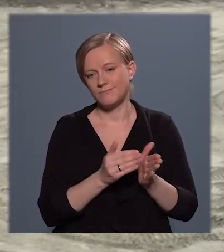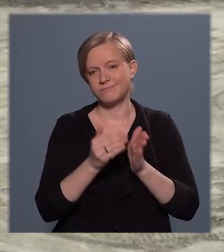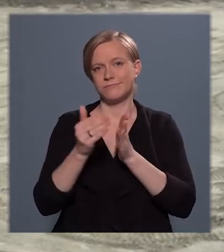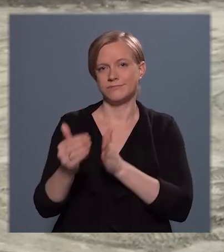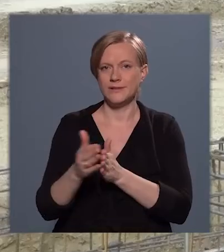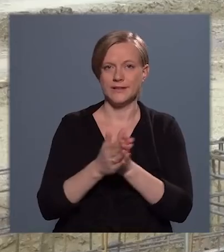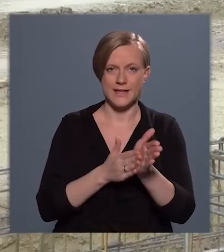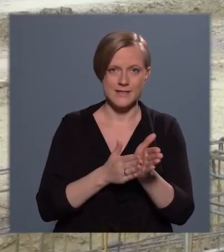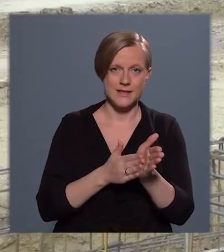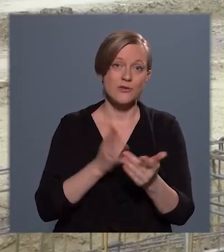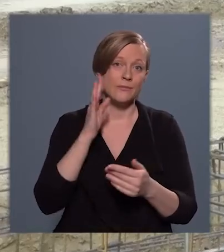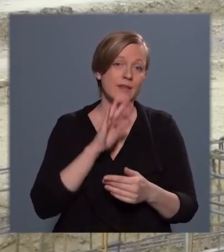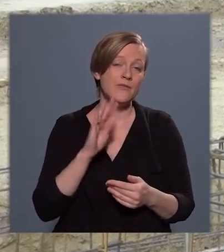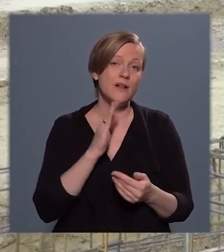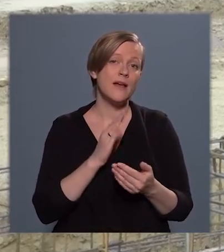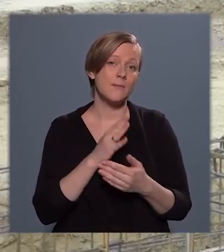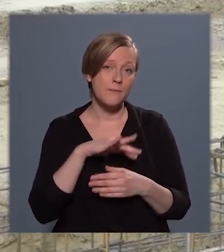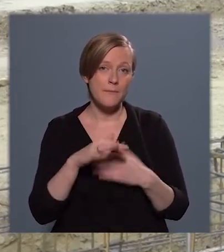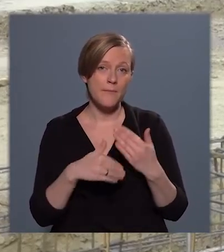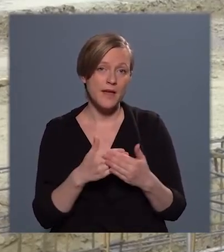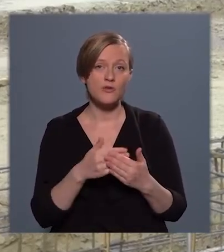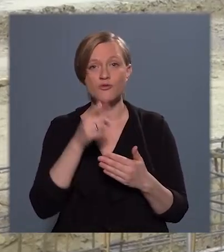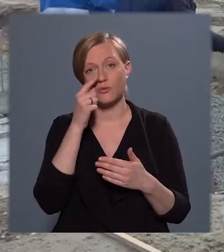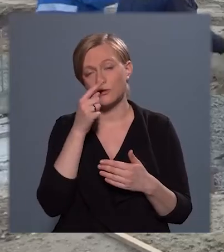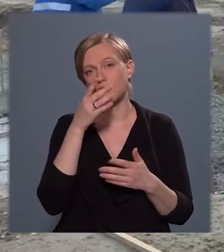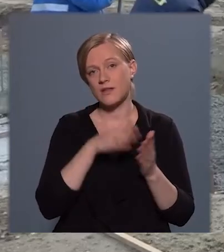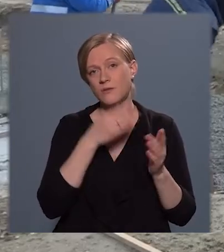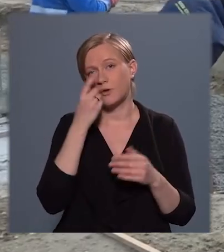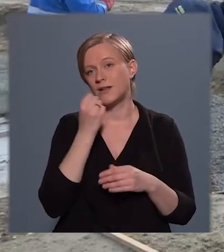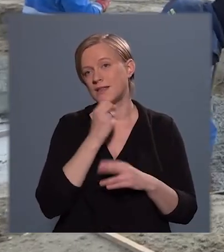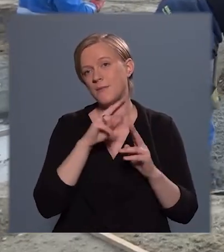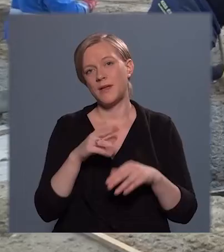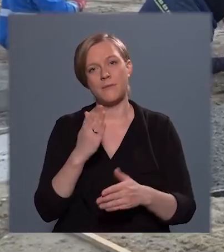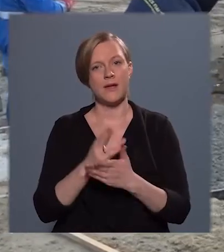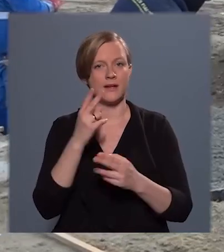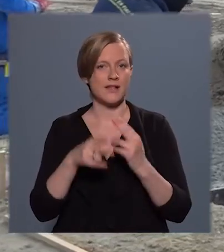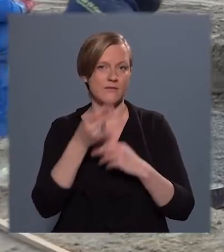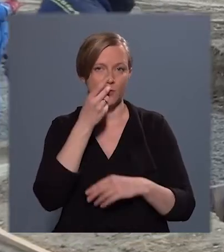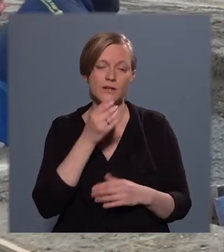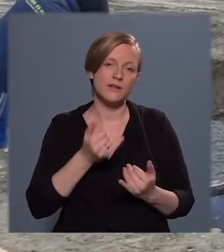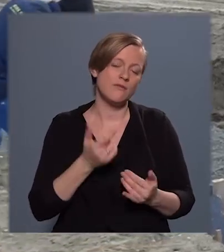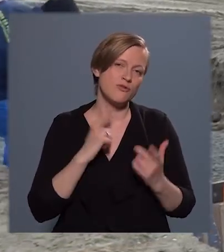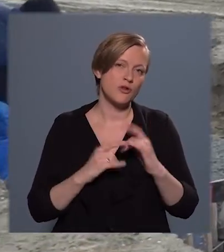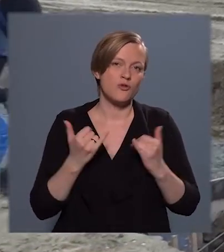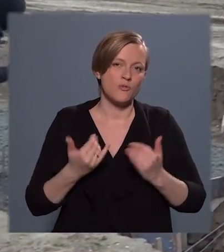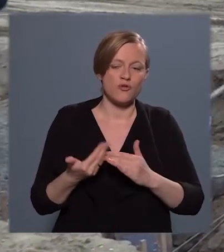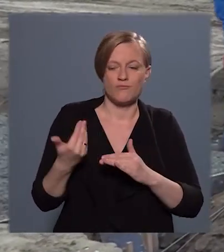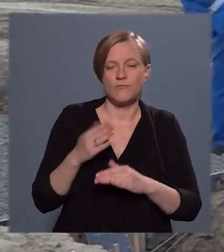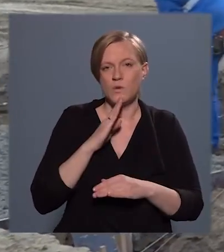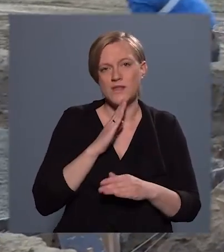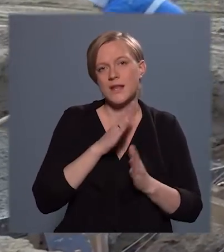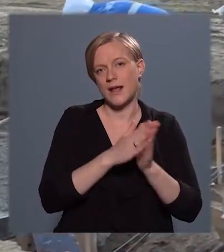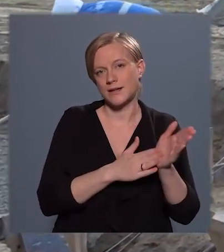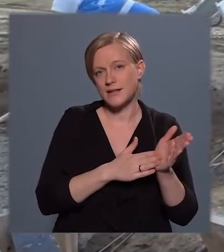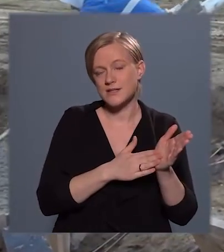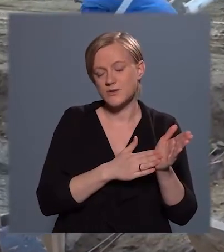kezdést. Elvileg május-júniusban kezdtük volna, és decemberre már kész lenne. De sajnos most kezdtünk hozzá össze,